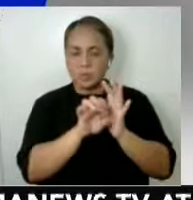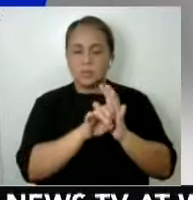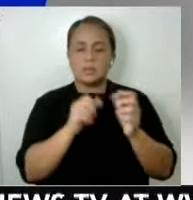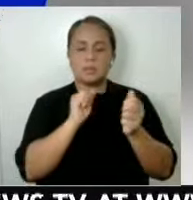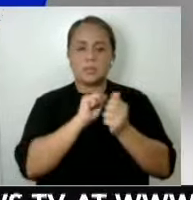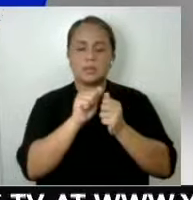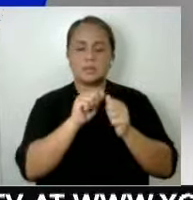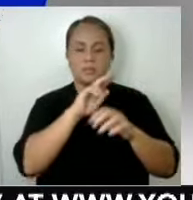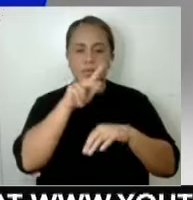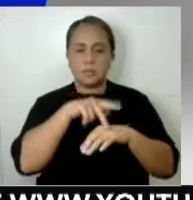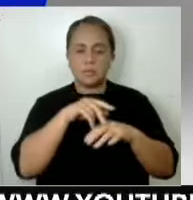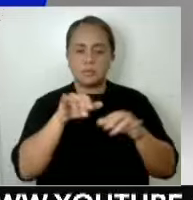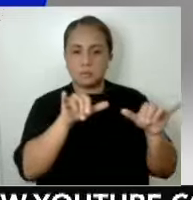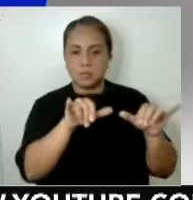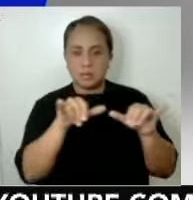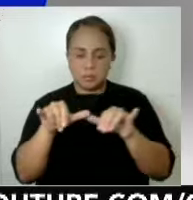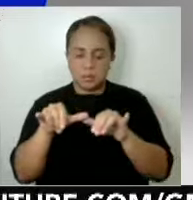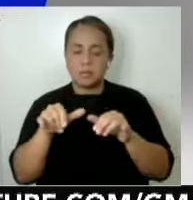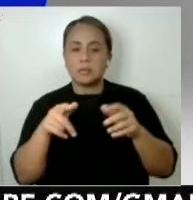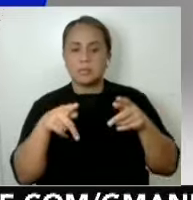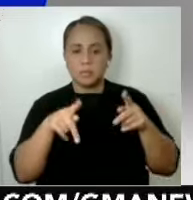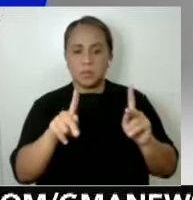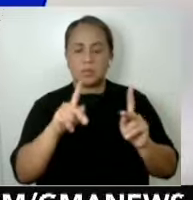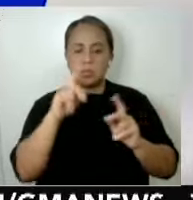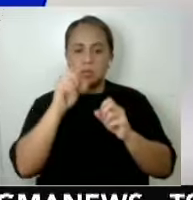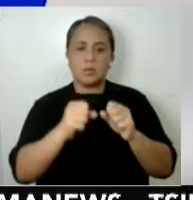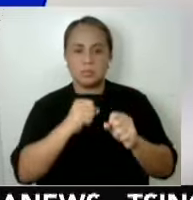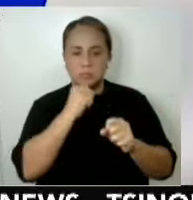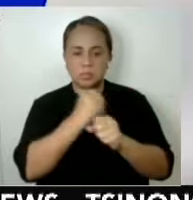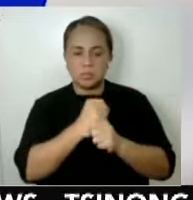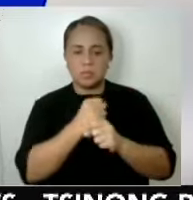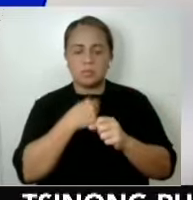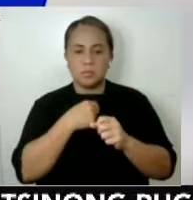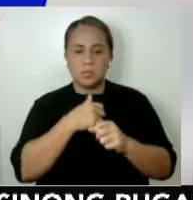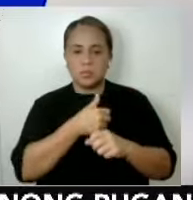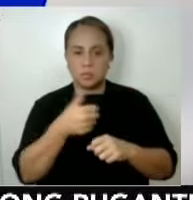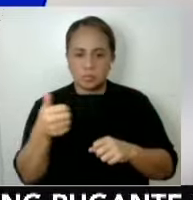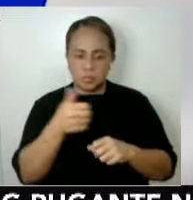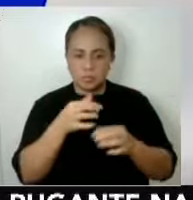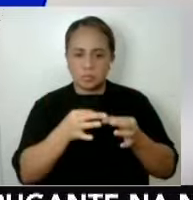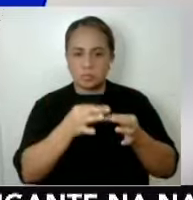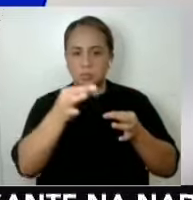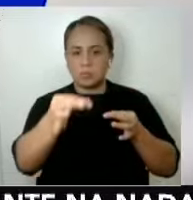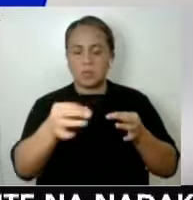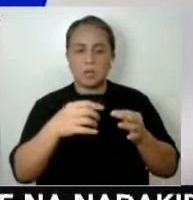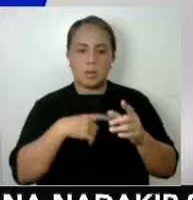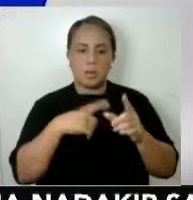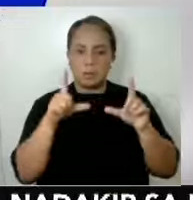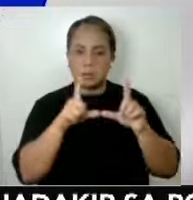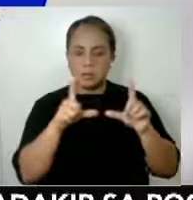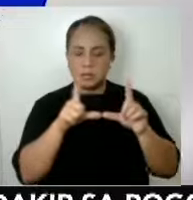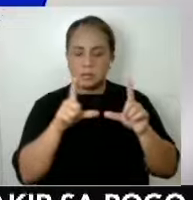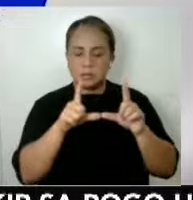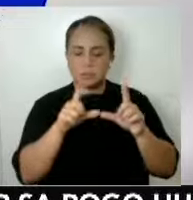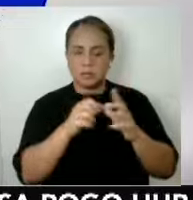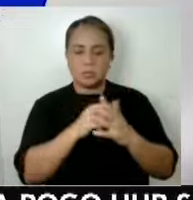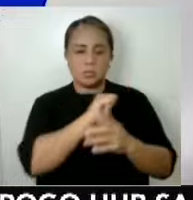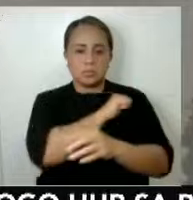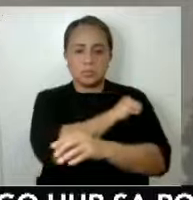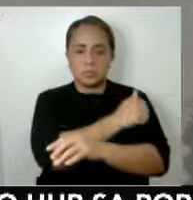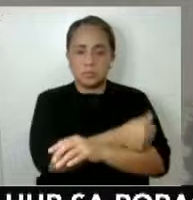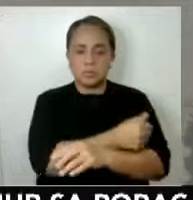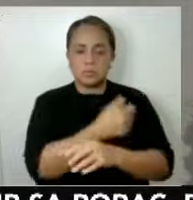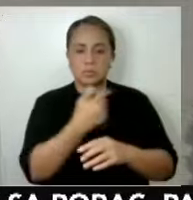papayagan kami sa loob ng isang taon na dapat makabiyahe kami, extend yung aming mga prangkisa, provisional authority, para magawa po namin